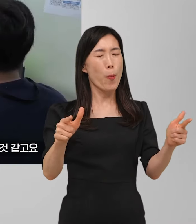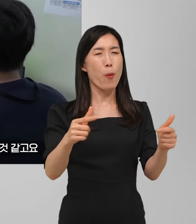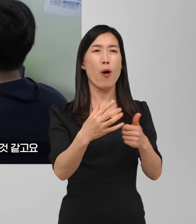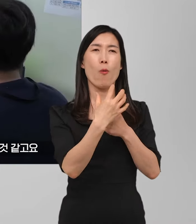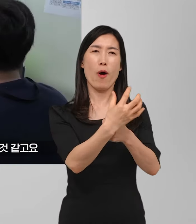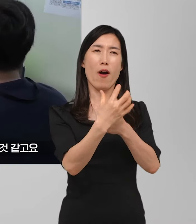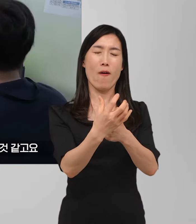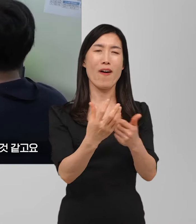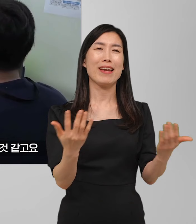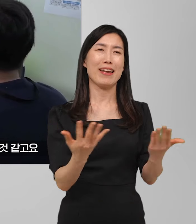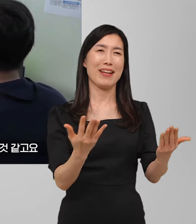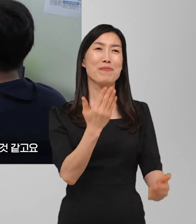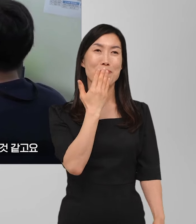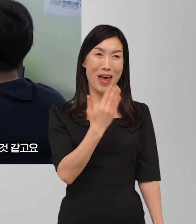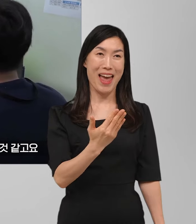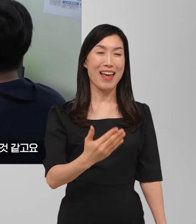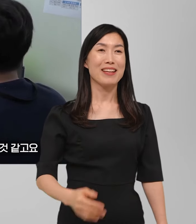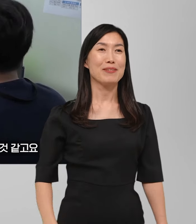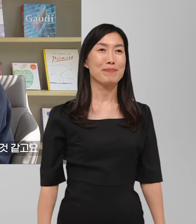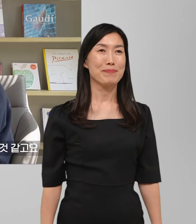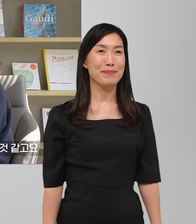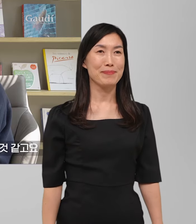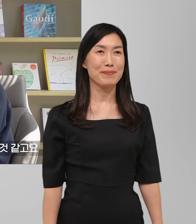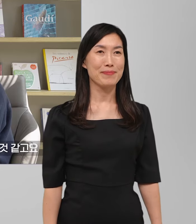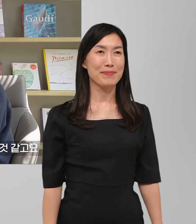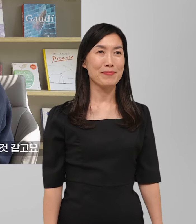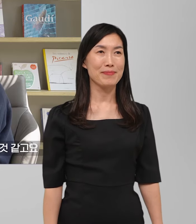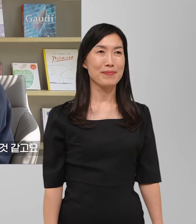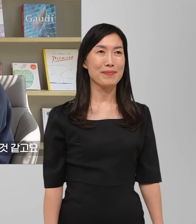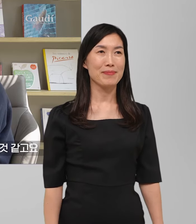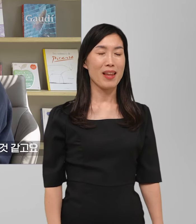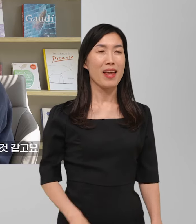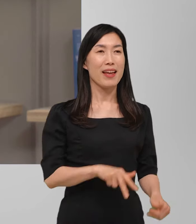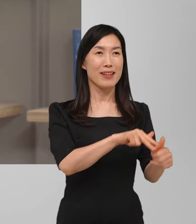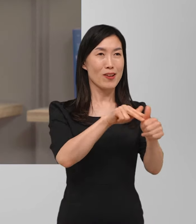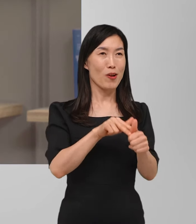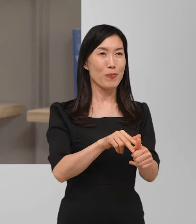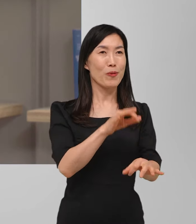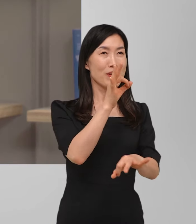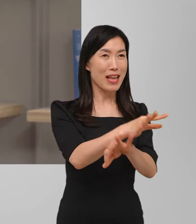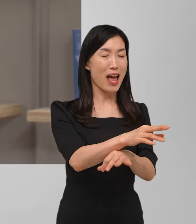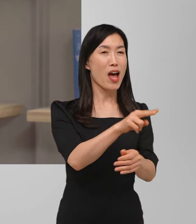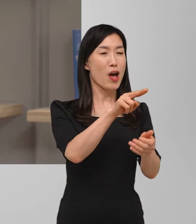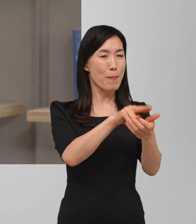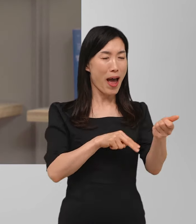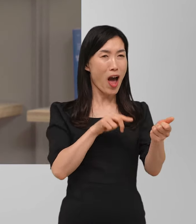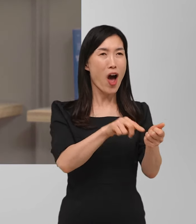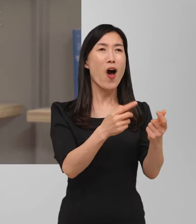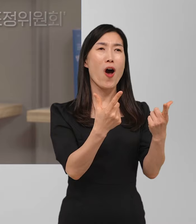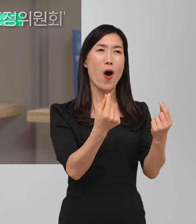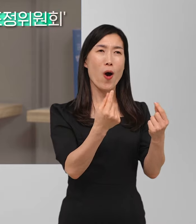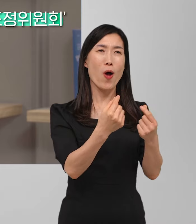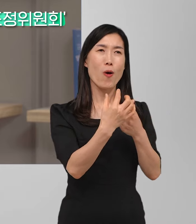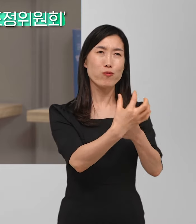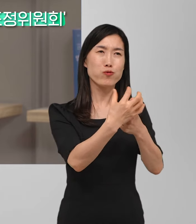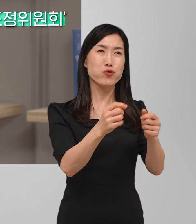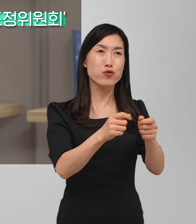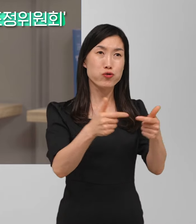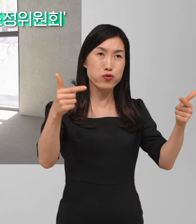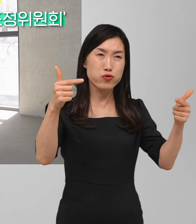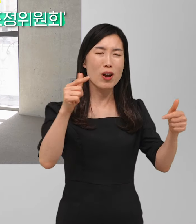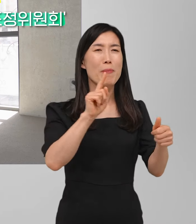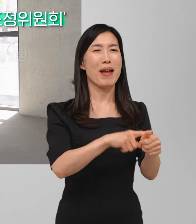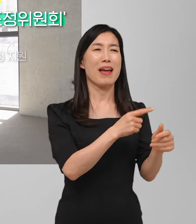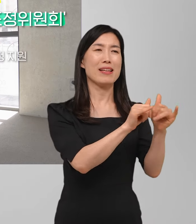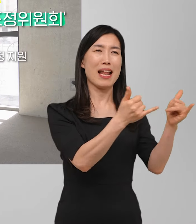그리고 데이터의 유통과 활용 이 분야에서 일을 하실 수도 있을 것 같고요. 데이터가 거래가 되고 활용이 증가하다